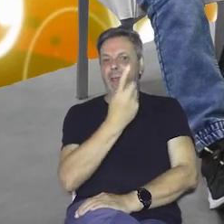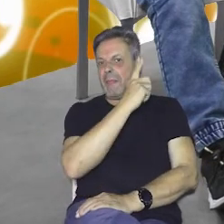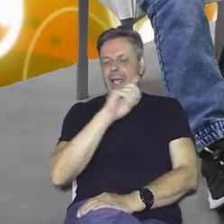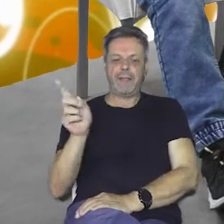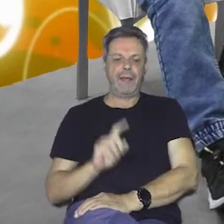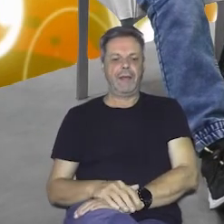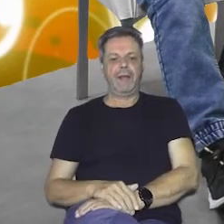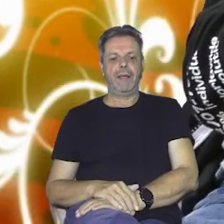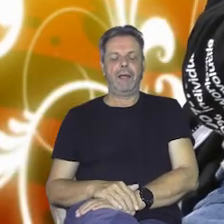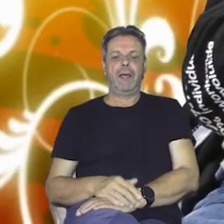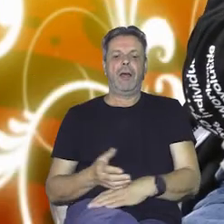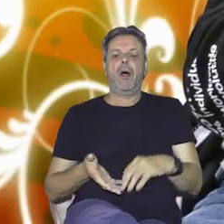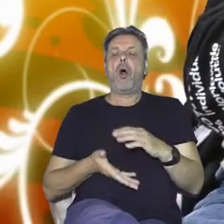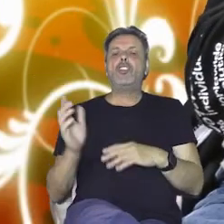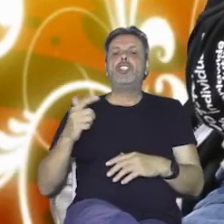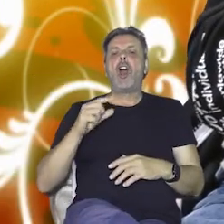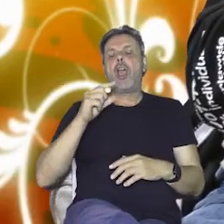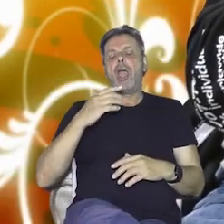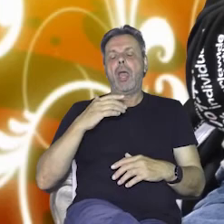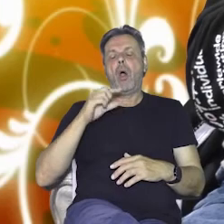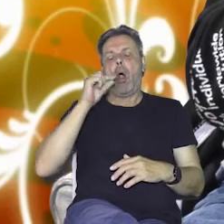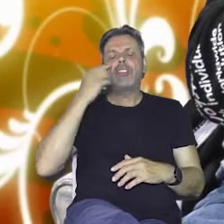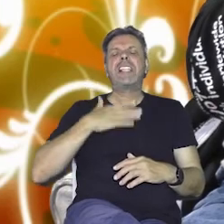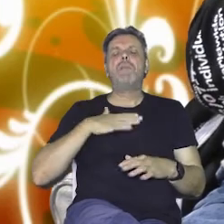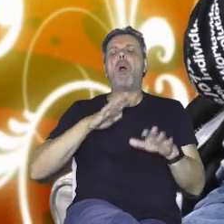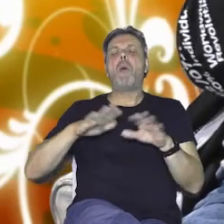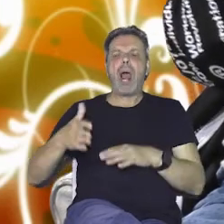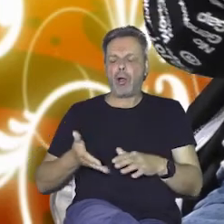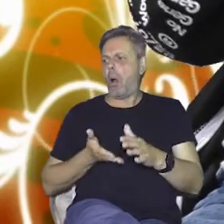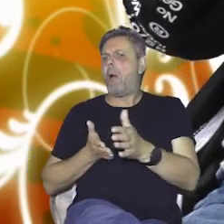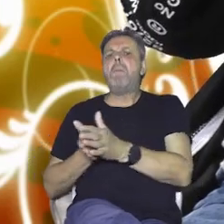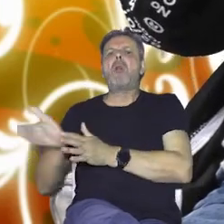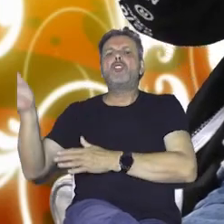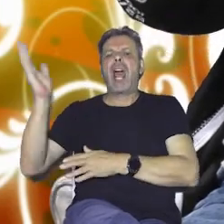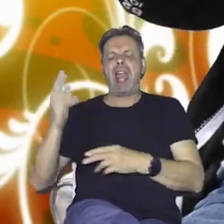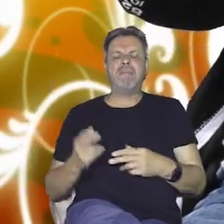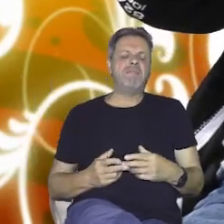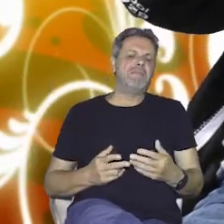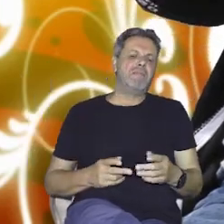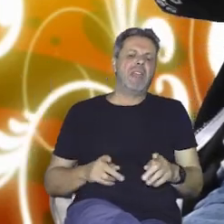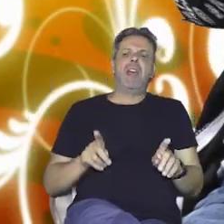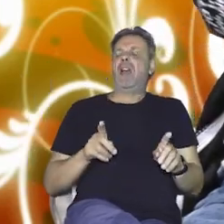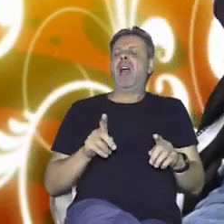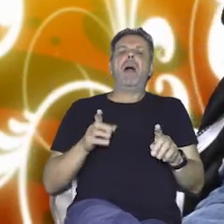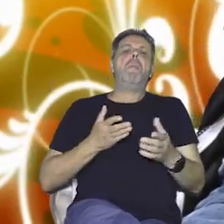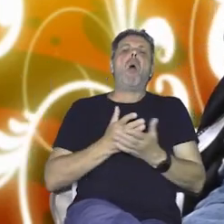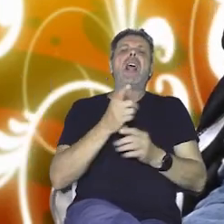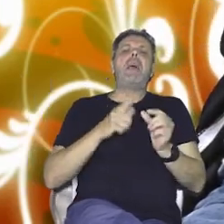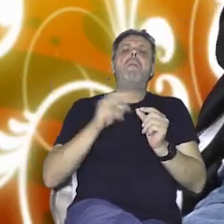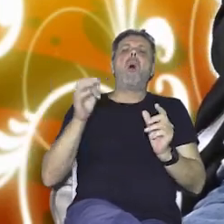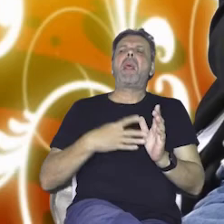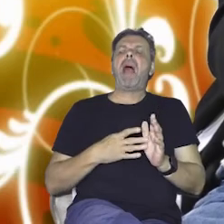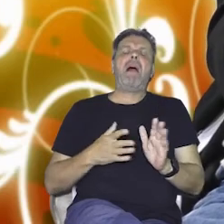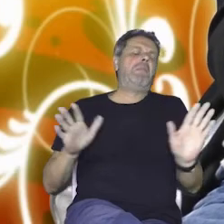Nikada. Otišao je otac moj polako, prošla je kraj Porina, ko pokraj turskog groblja, niko se